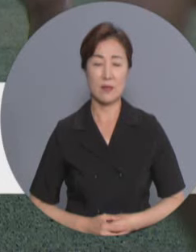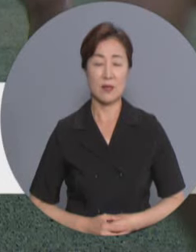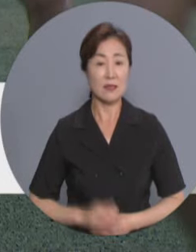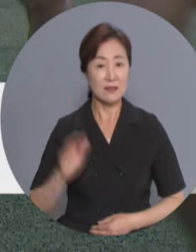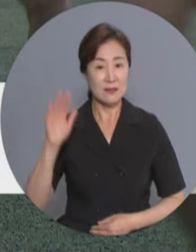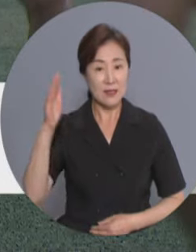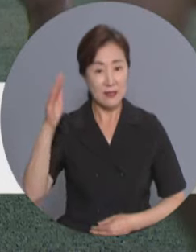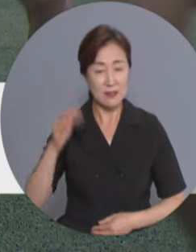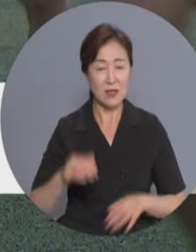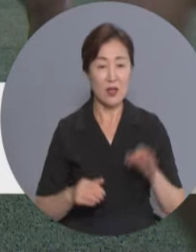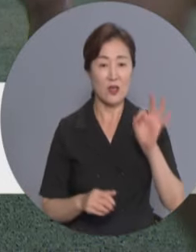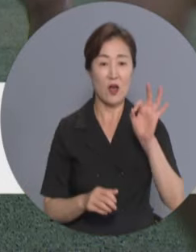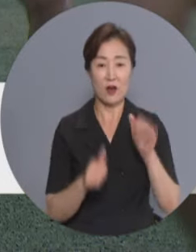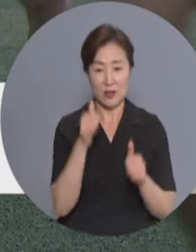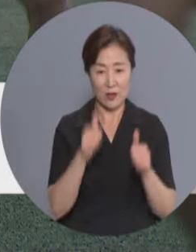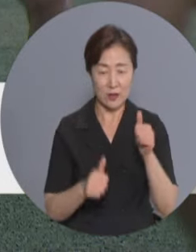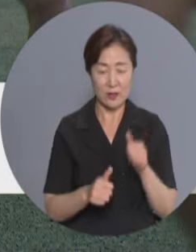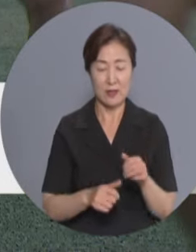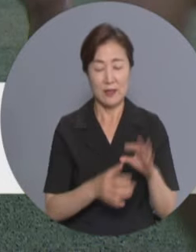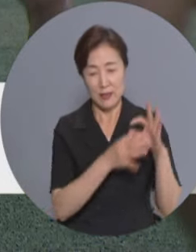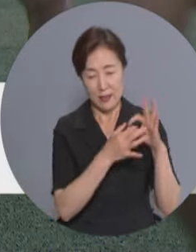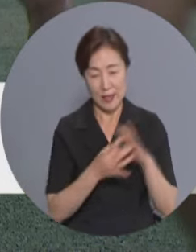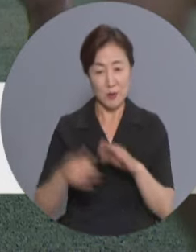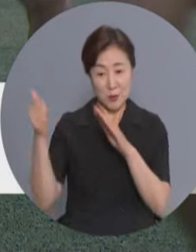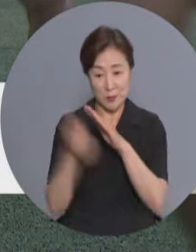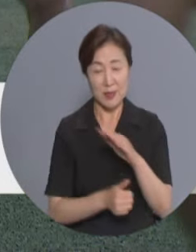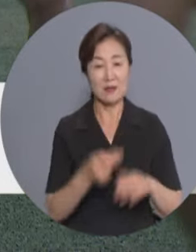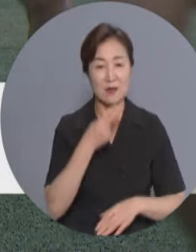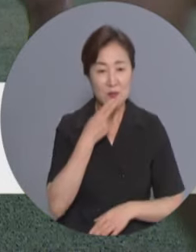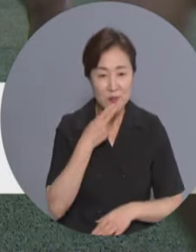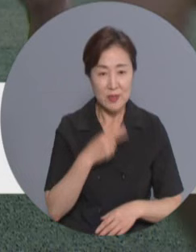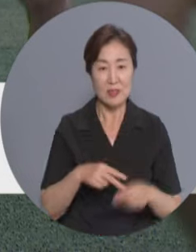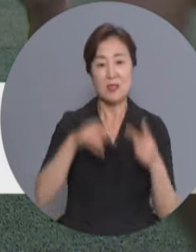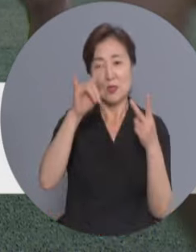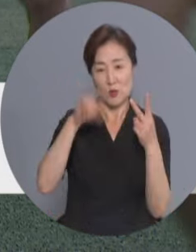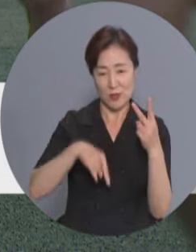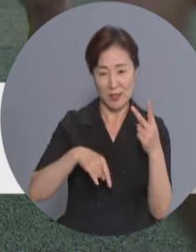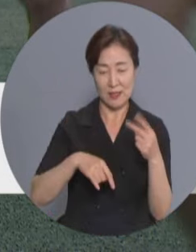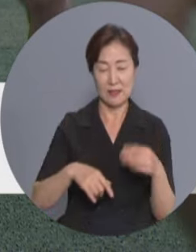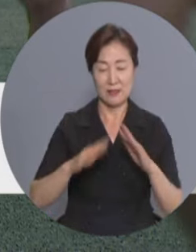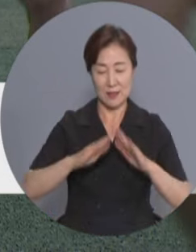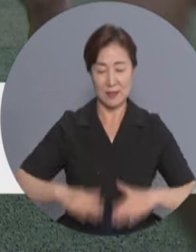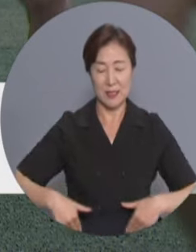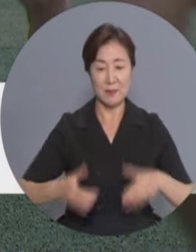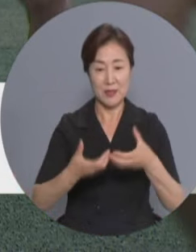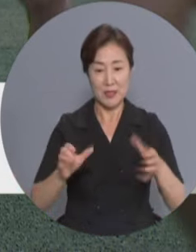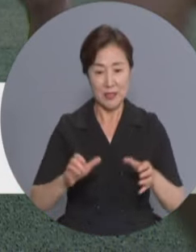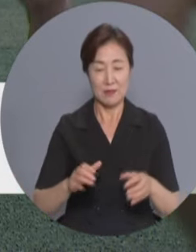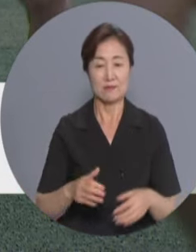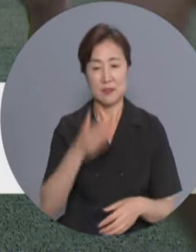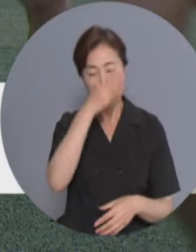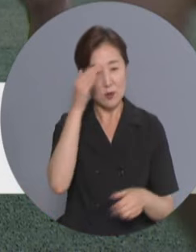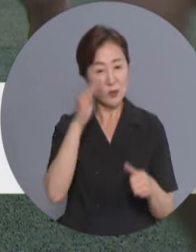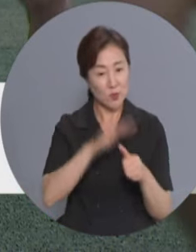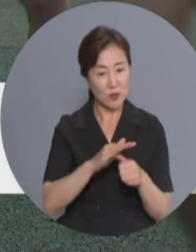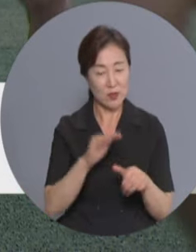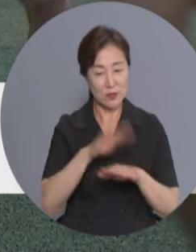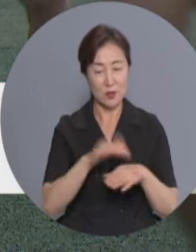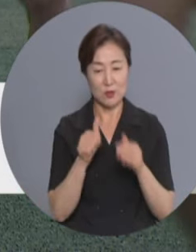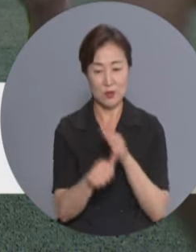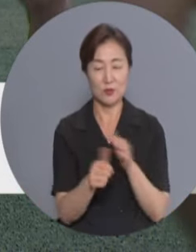요즘 10경기 무패를 이어가며 K리그 2 2위를 달리고 있는 전남 드래곤즈. 유소년 선수 육성에도 힘을 쏟고